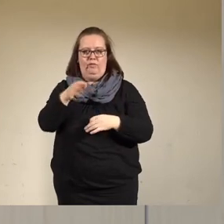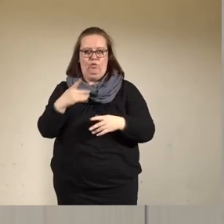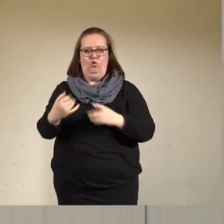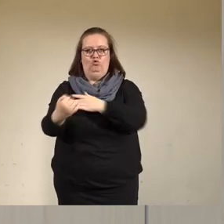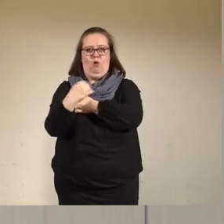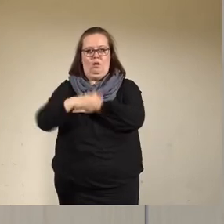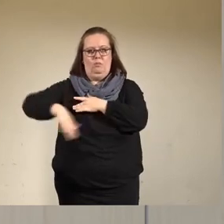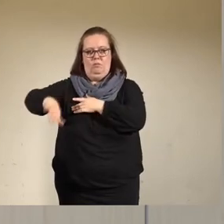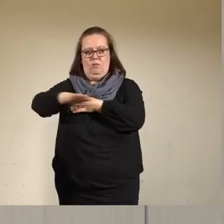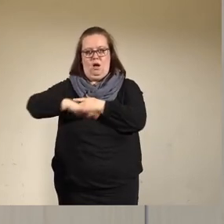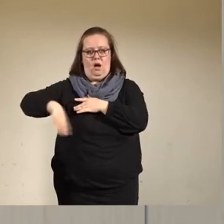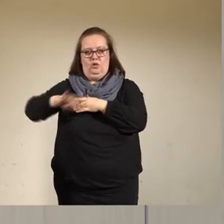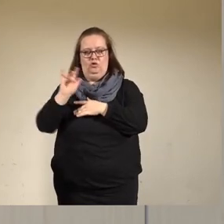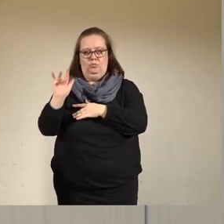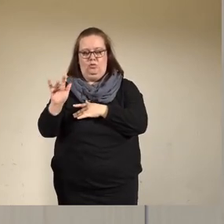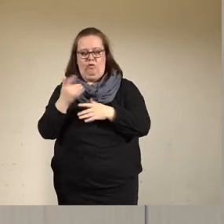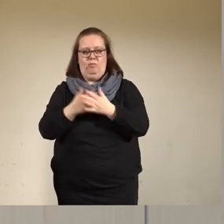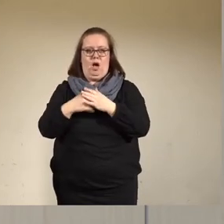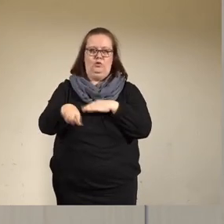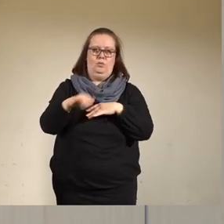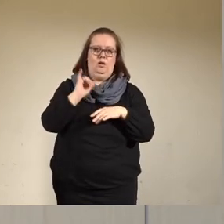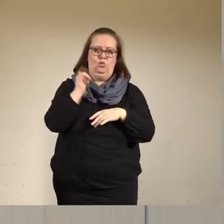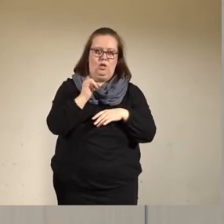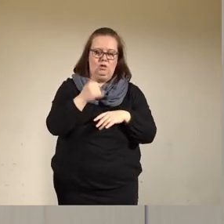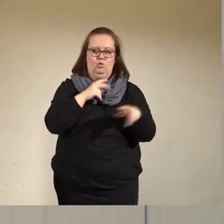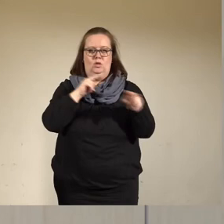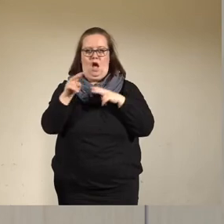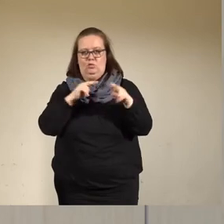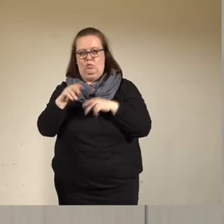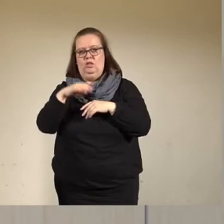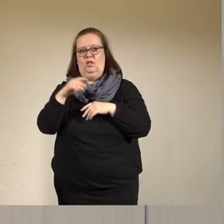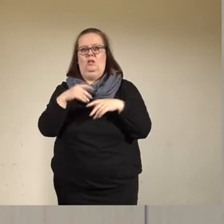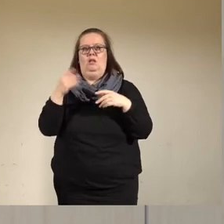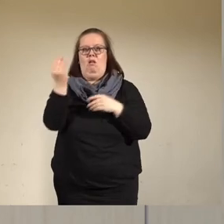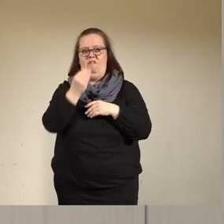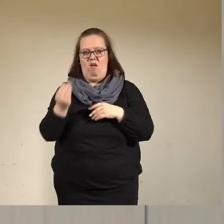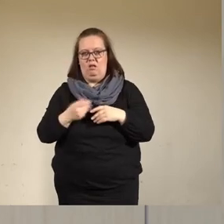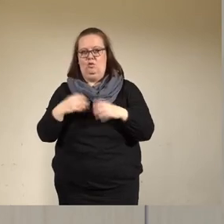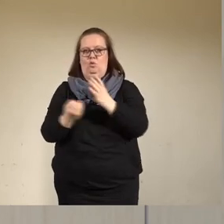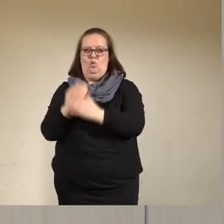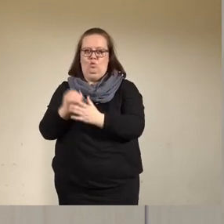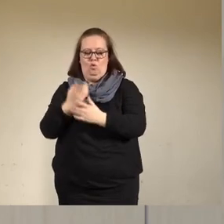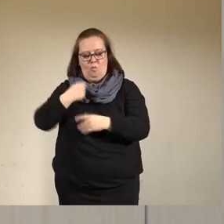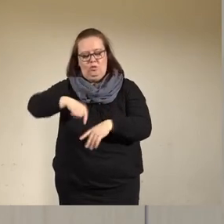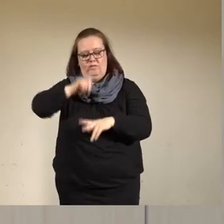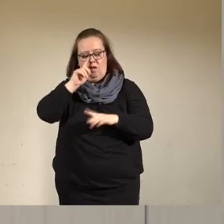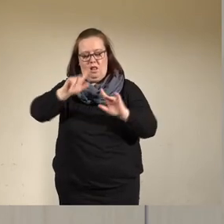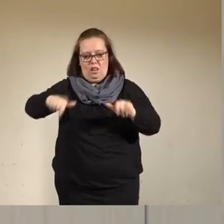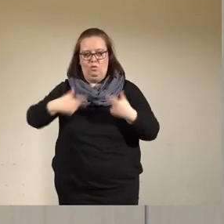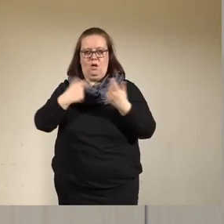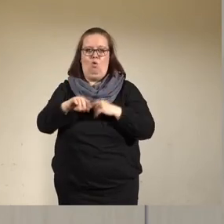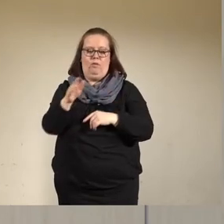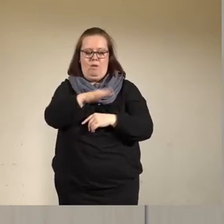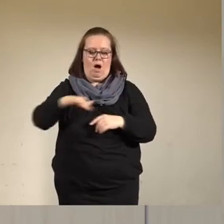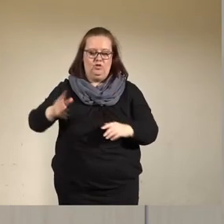betroffenen Branchen im Tourismus, Gastronomie, Event, Handel und Kultur, dass dann auch, sobald es wieder möglich ist, diese